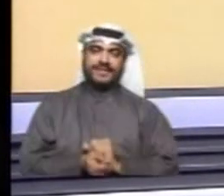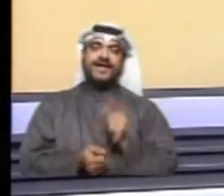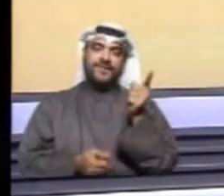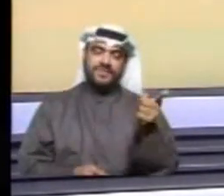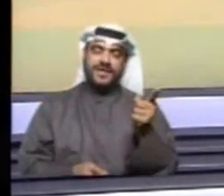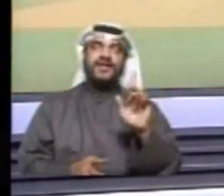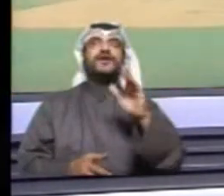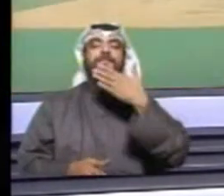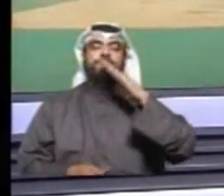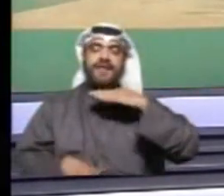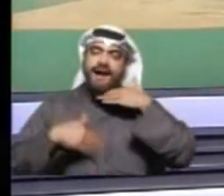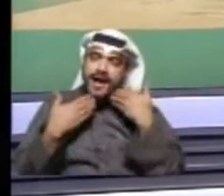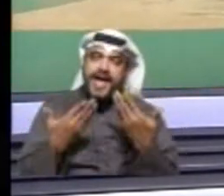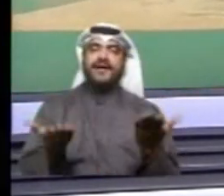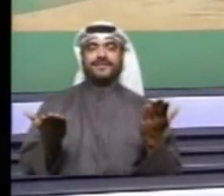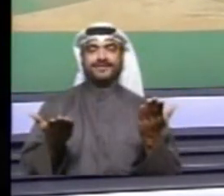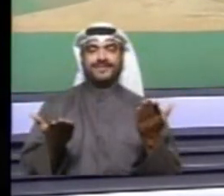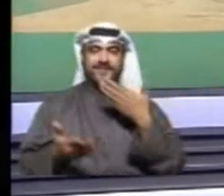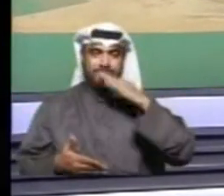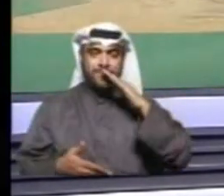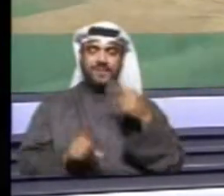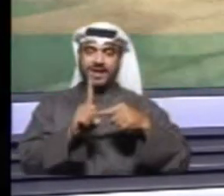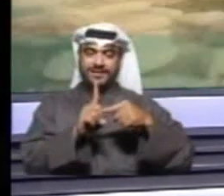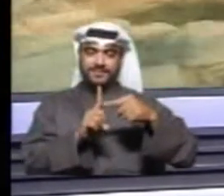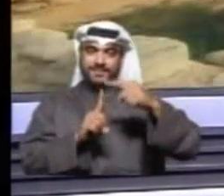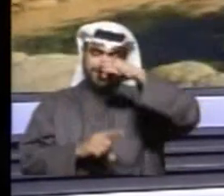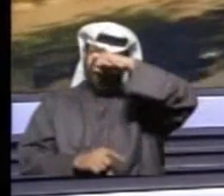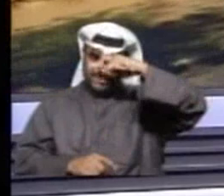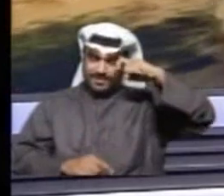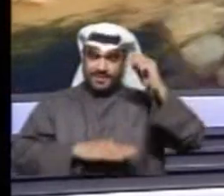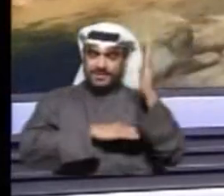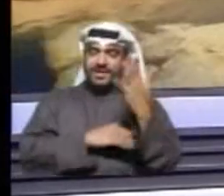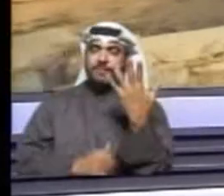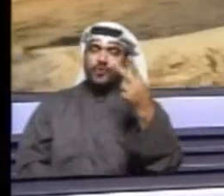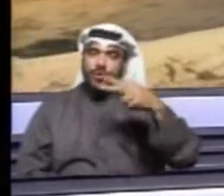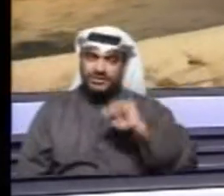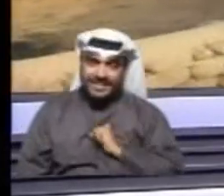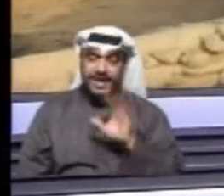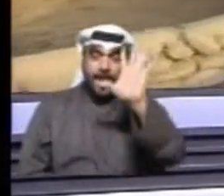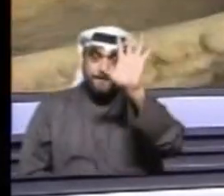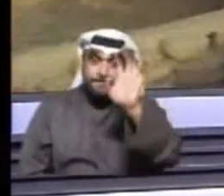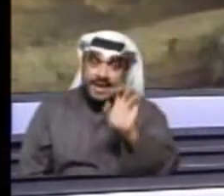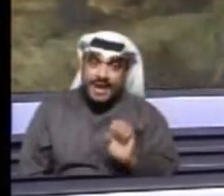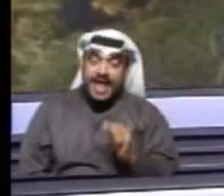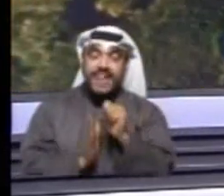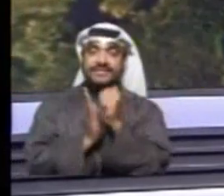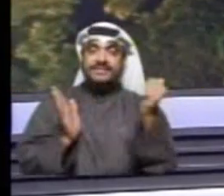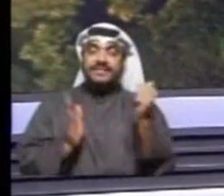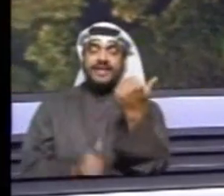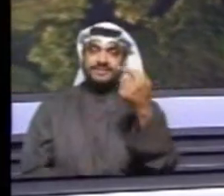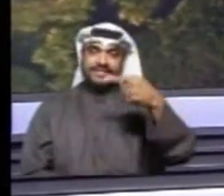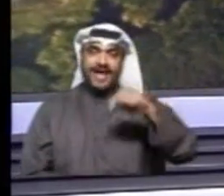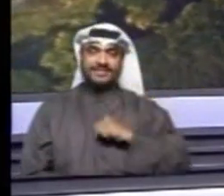أمطار خير، أمطار عادية جدا، درجة الحرارة 26 درجة مئوية والصغرى 16 درجة مئوية، اعتدال ملحوظ يميل